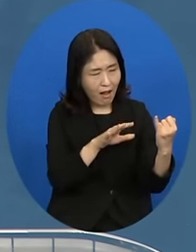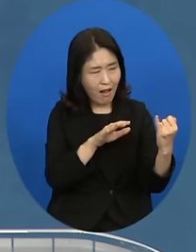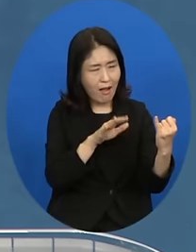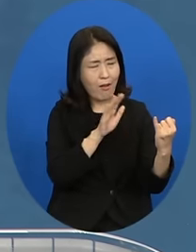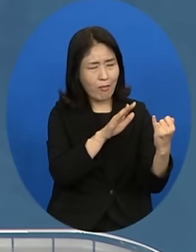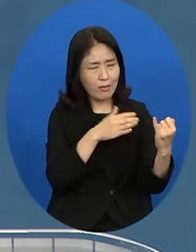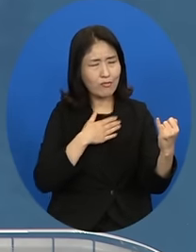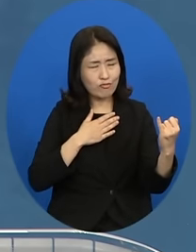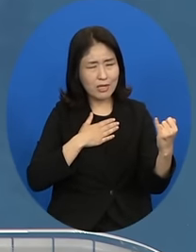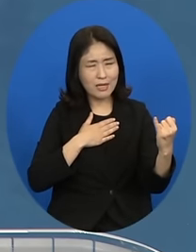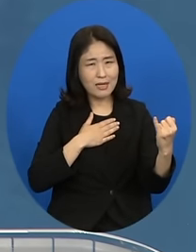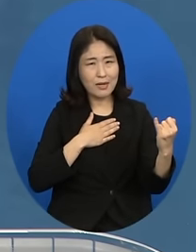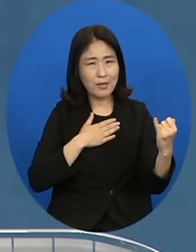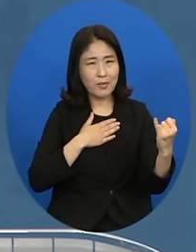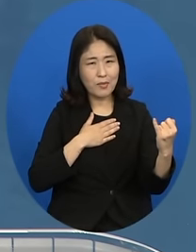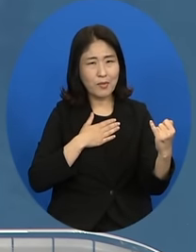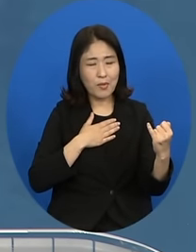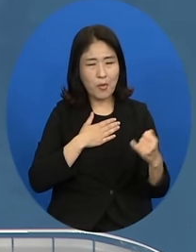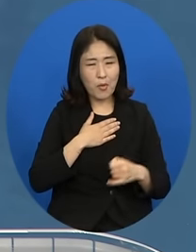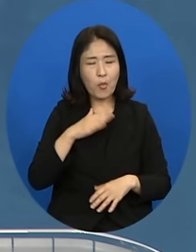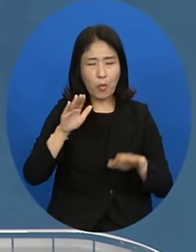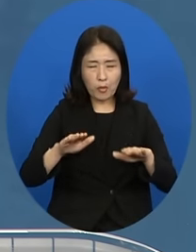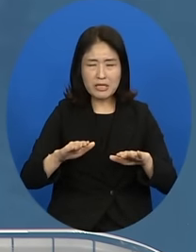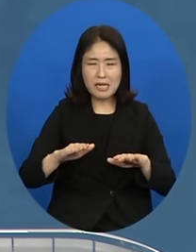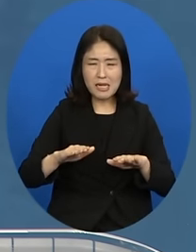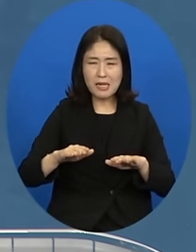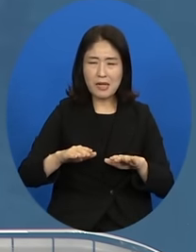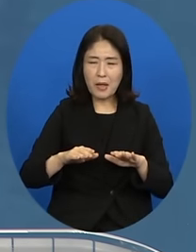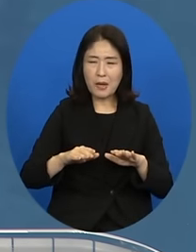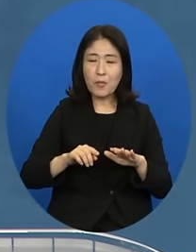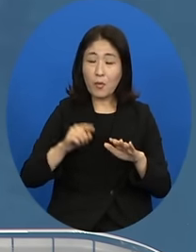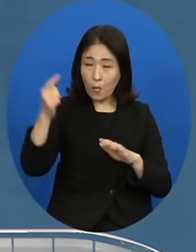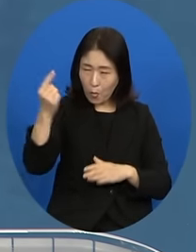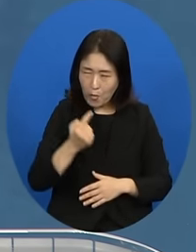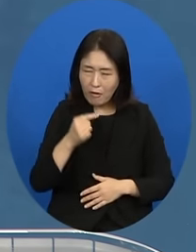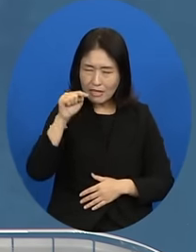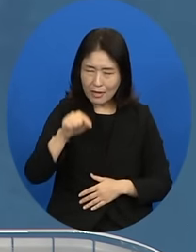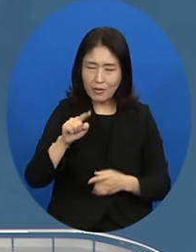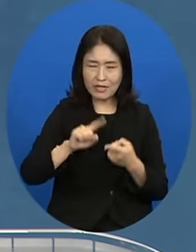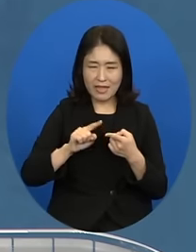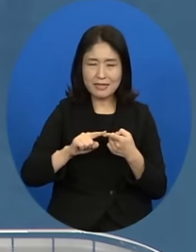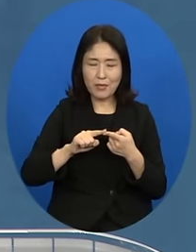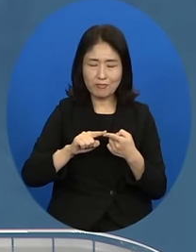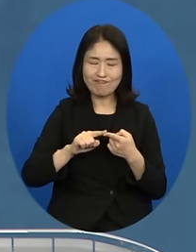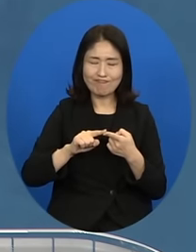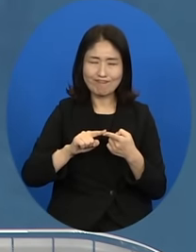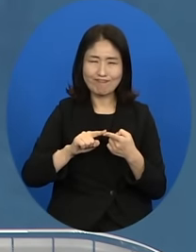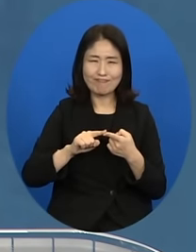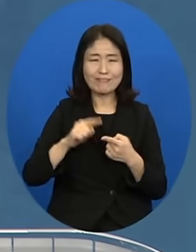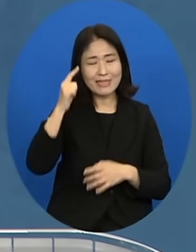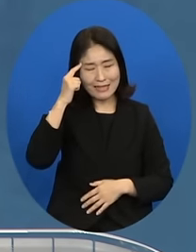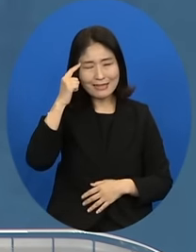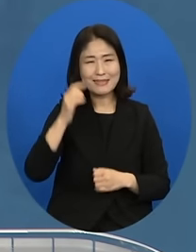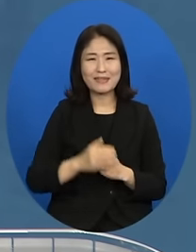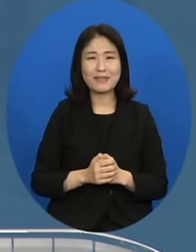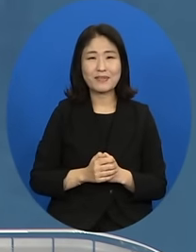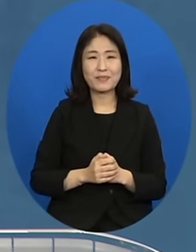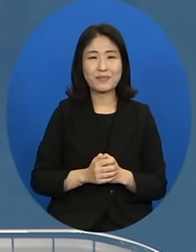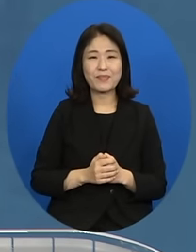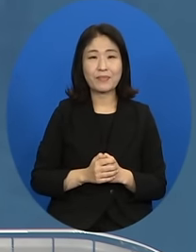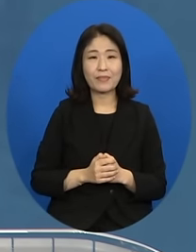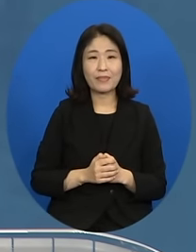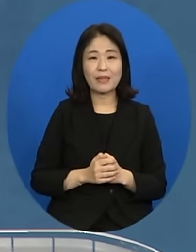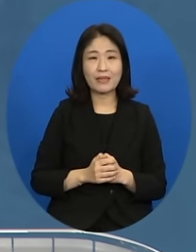우리 서남목자교회 한번 온 걸로 의미를 둡시다. 그랬는데 그 다음날 함께